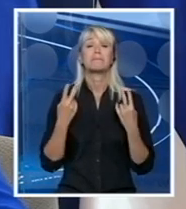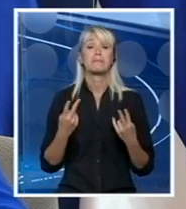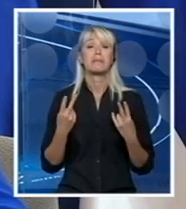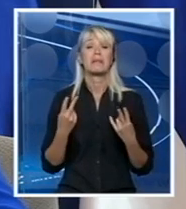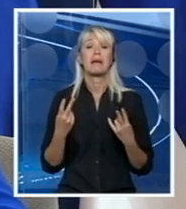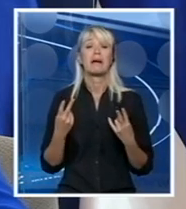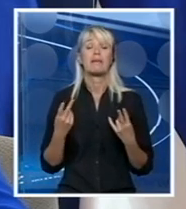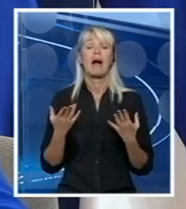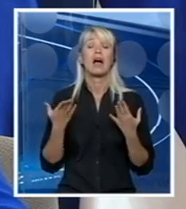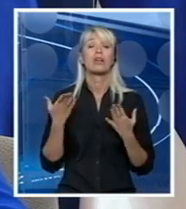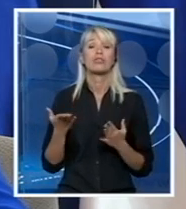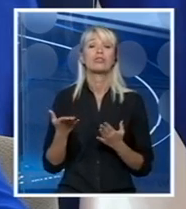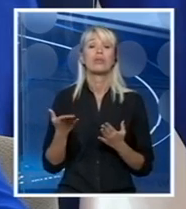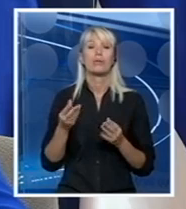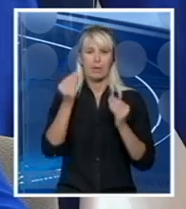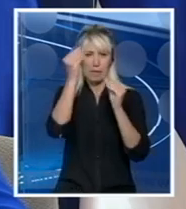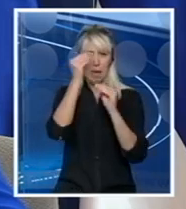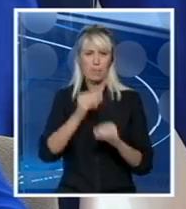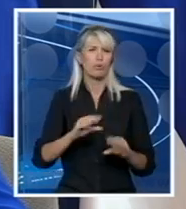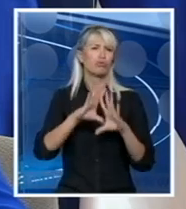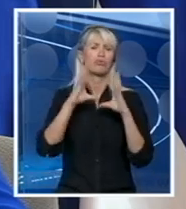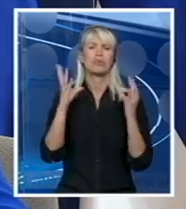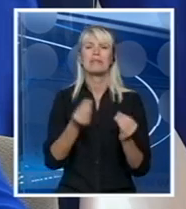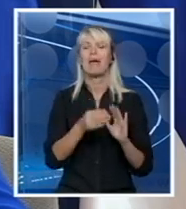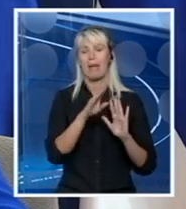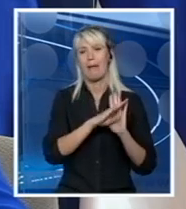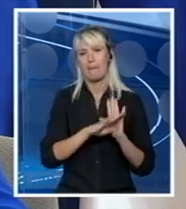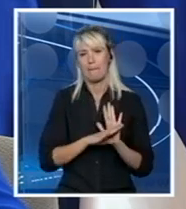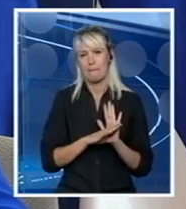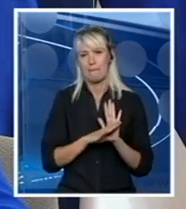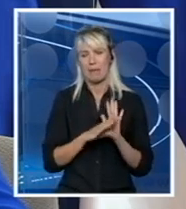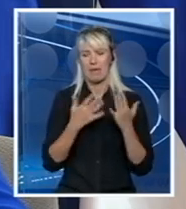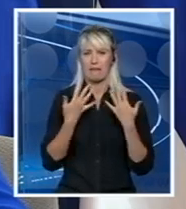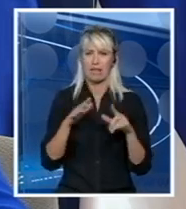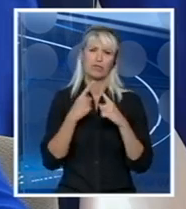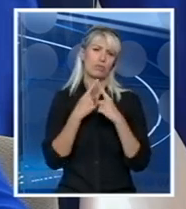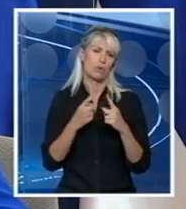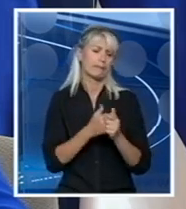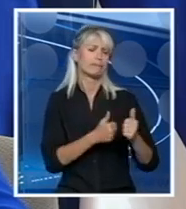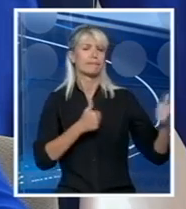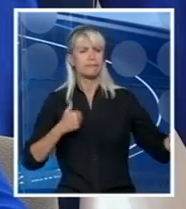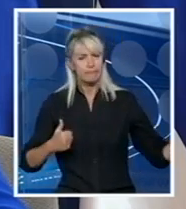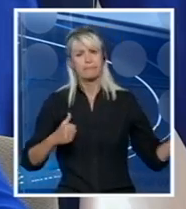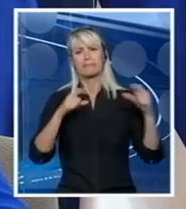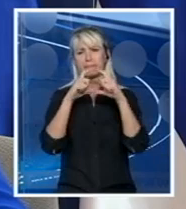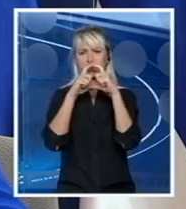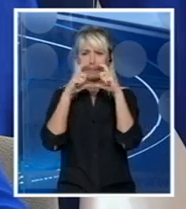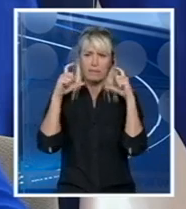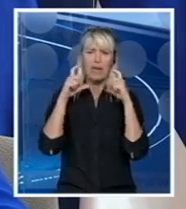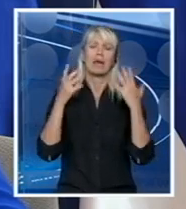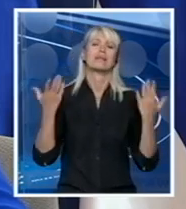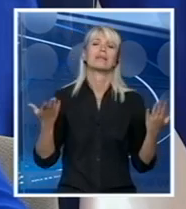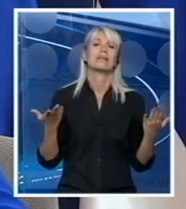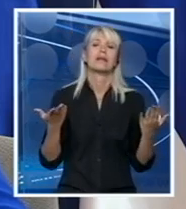da se poštuju sve mere, što smo već rekli, fizička distanca, nošenje maske, koji